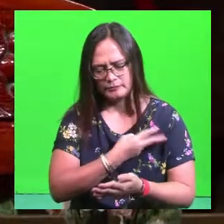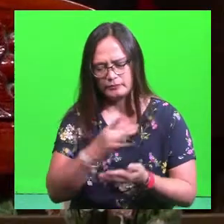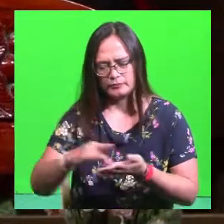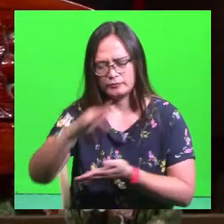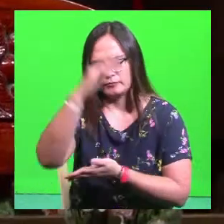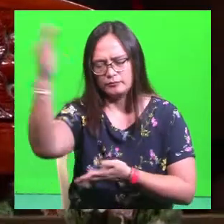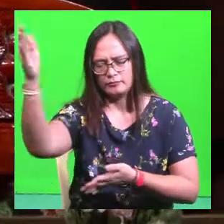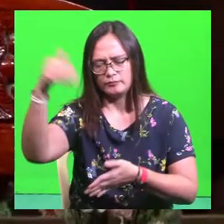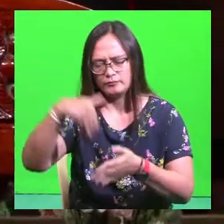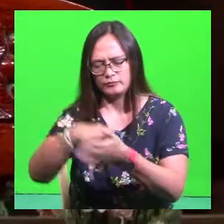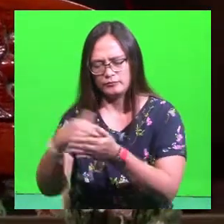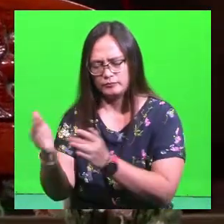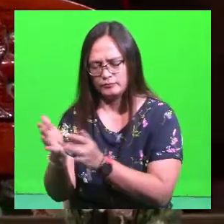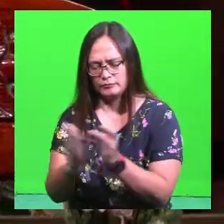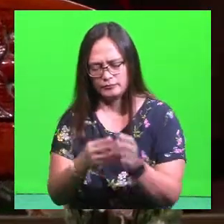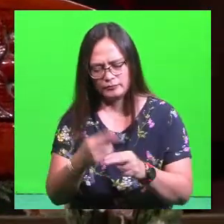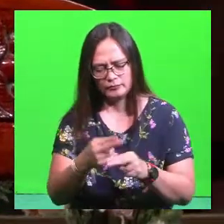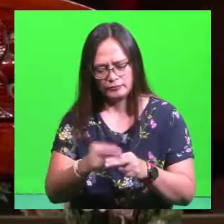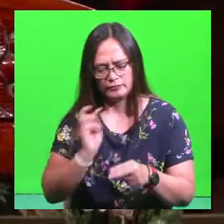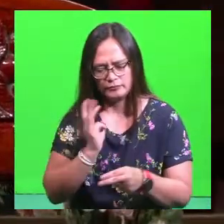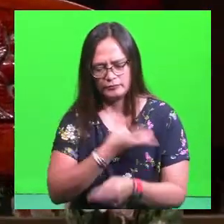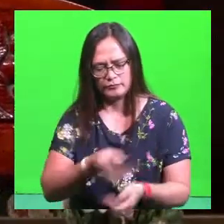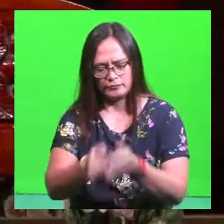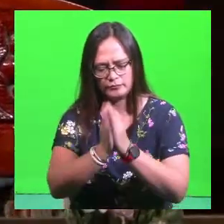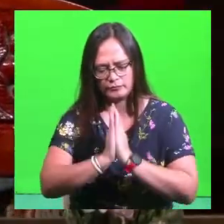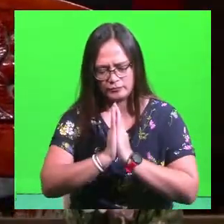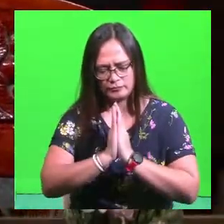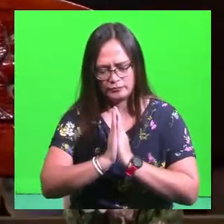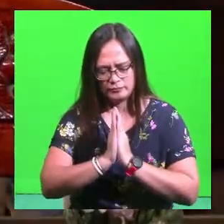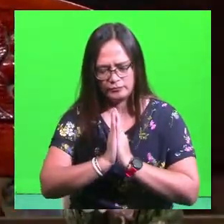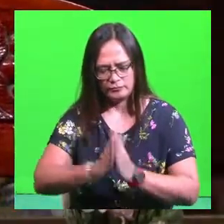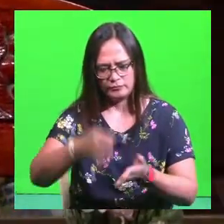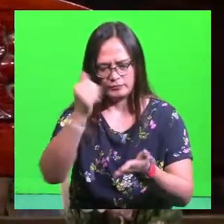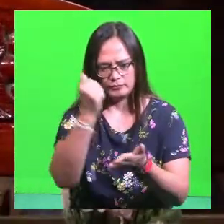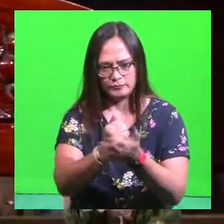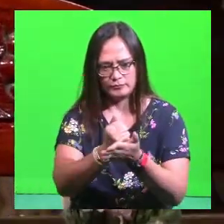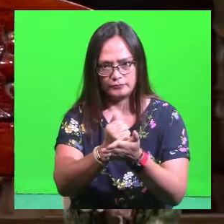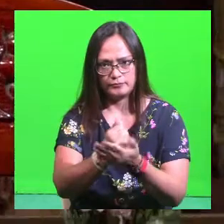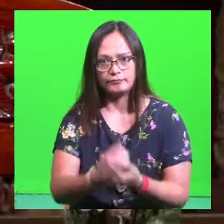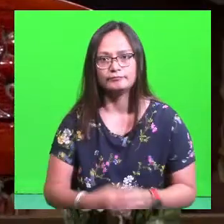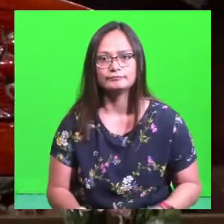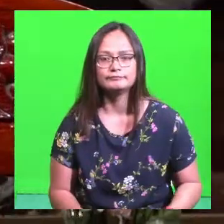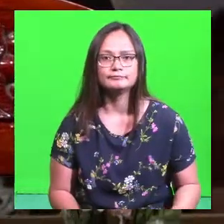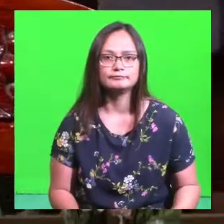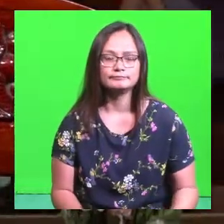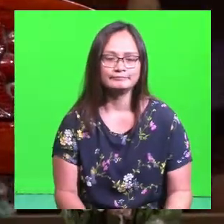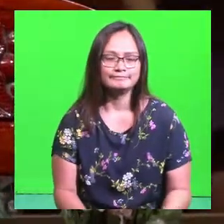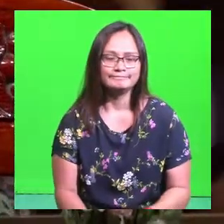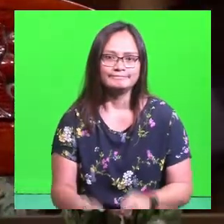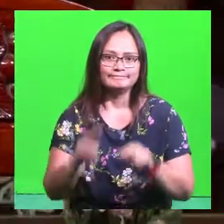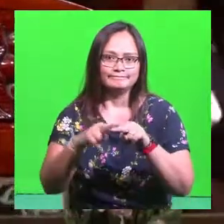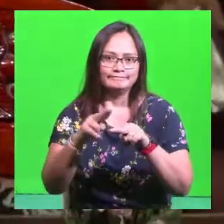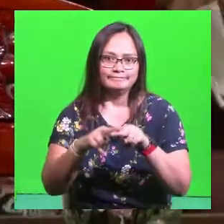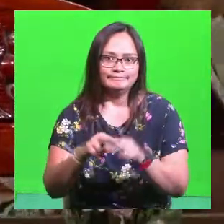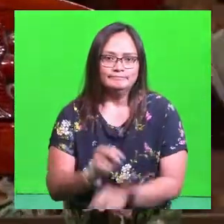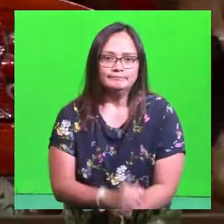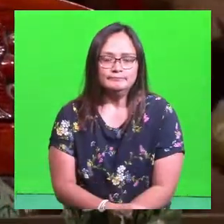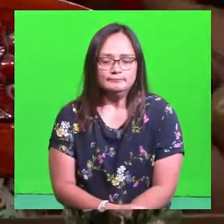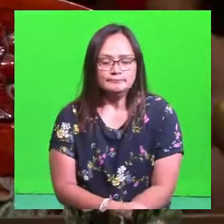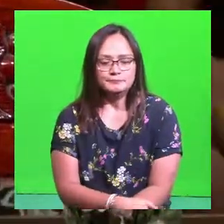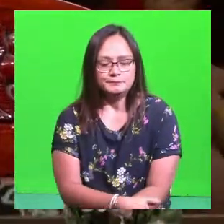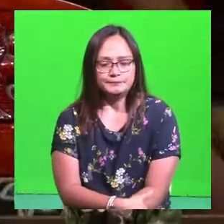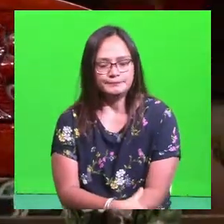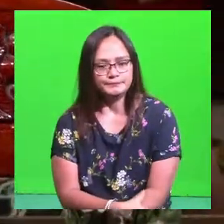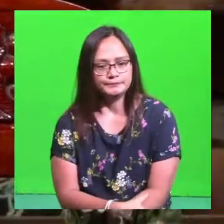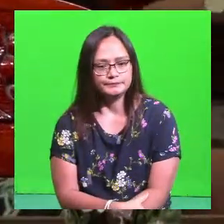most precious name. Amen. Thank you. Please be seated. The whole world